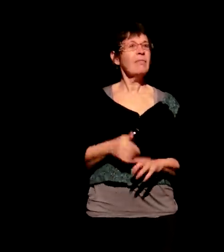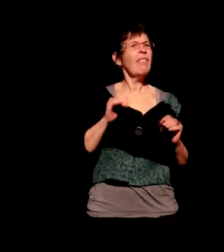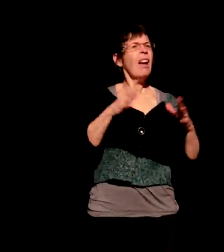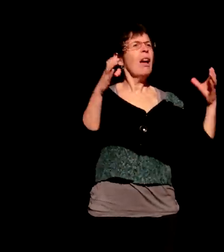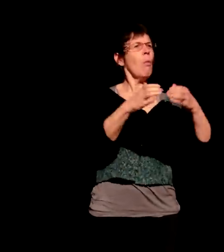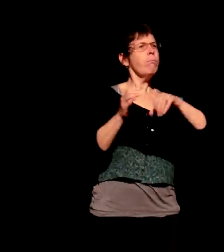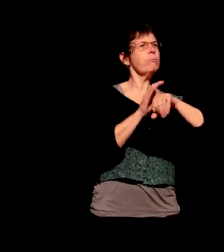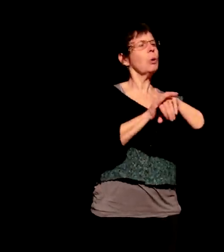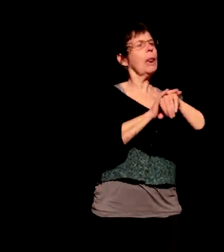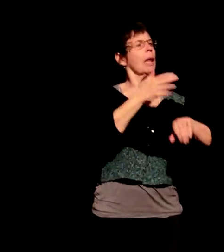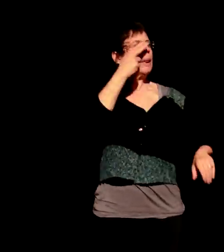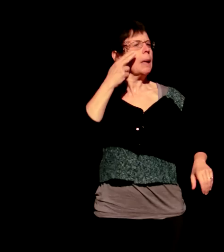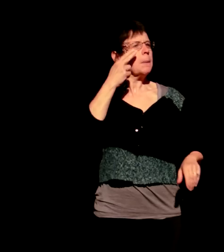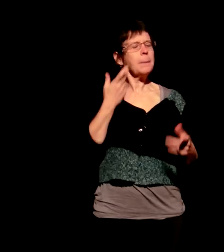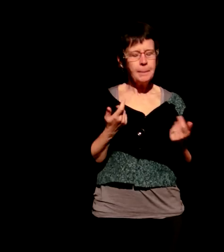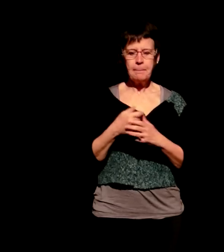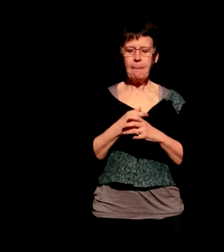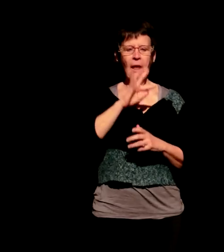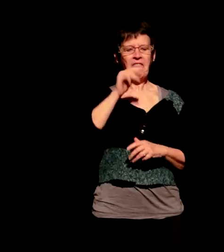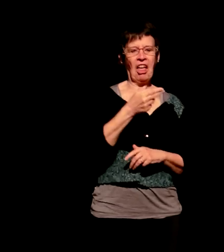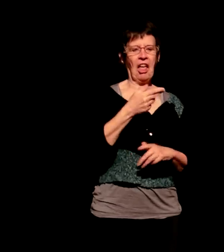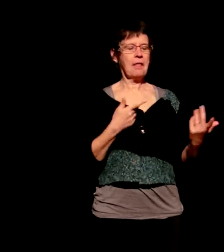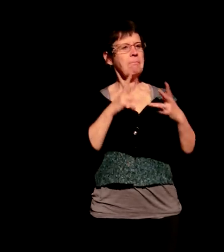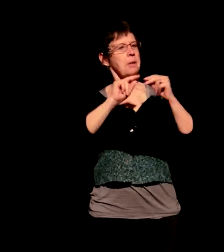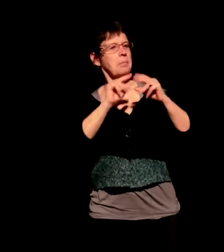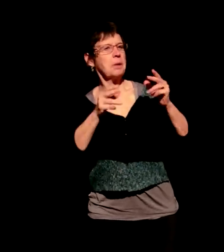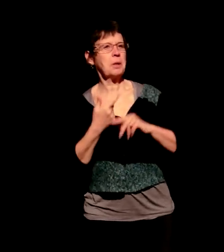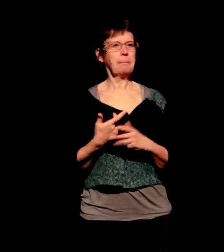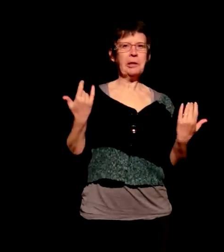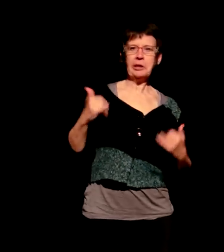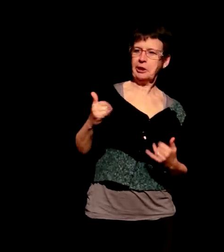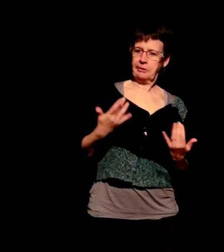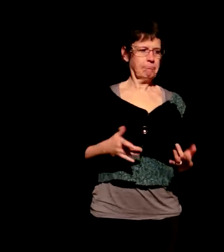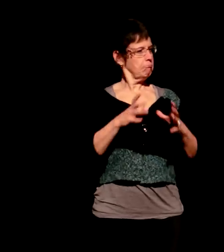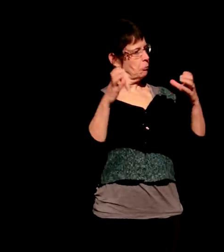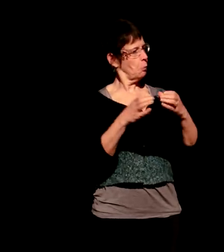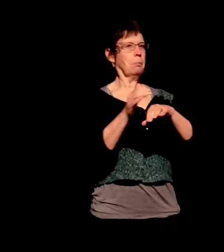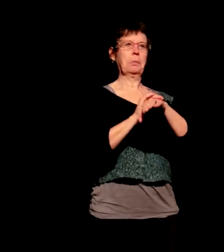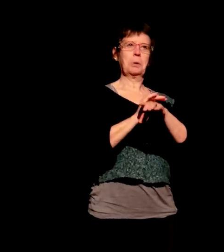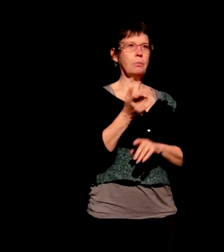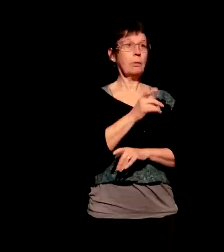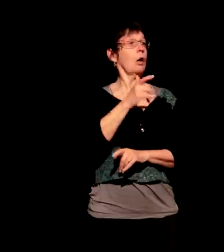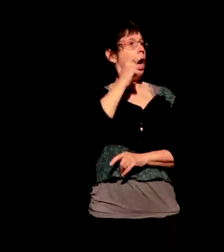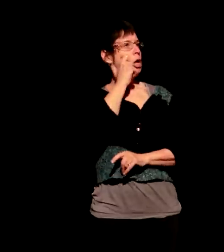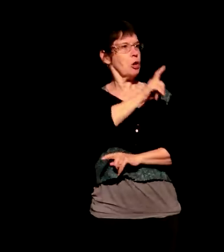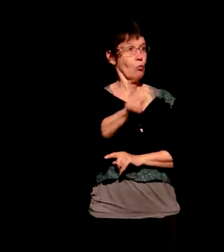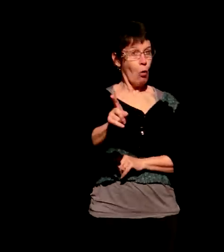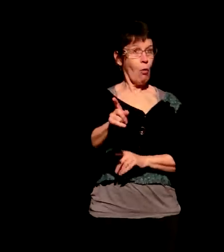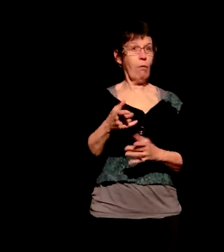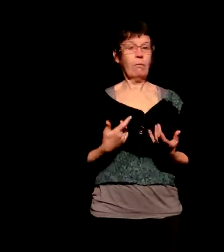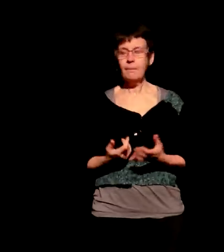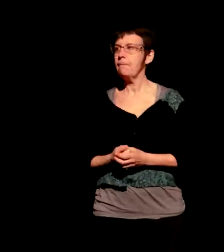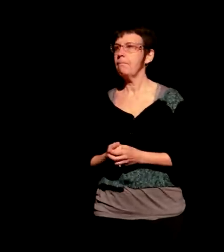dans les médias, explique « voilà, nous avons une tribune pour dire que nous ne sommes pas un parti raciste, je ne suis pas raciste. » Mais c'est quoi le racisme, en